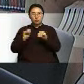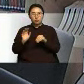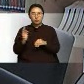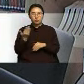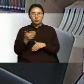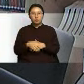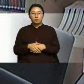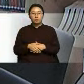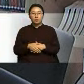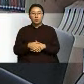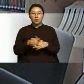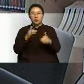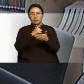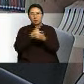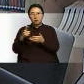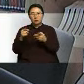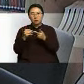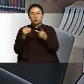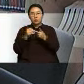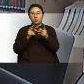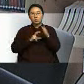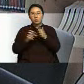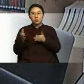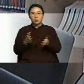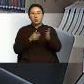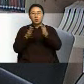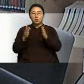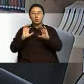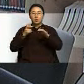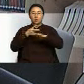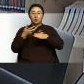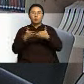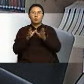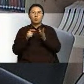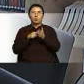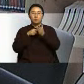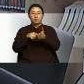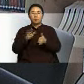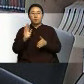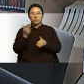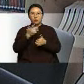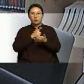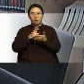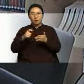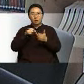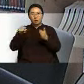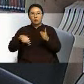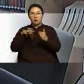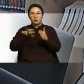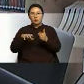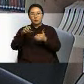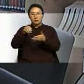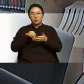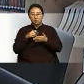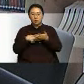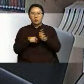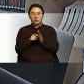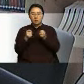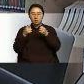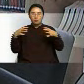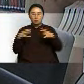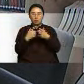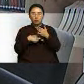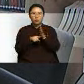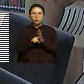했습니다 가평군 2 j 경춘국도 도서 난을 국토부에 건 의하면 서 가평군 안에 반영을 위해 힘을 모으기